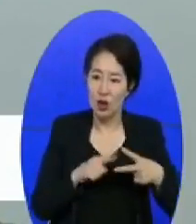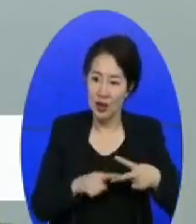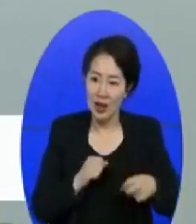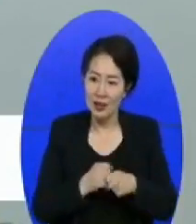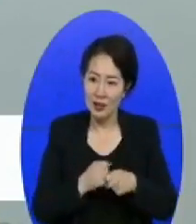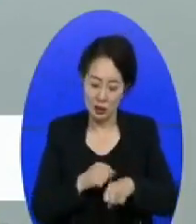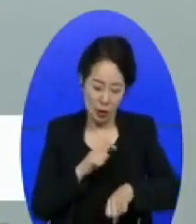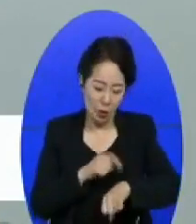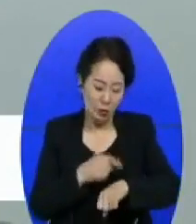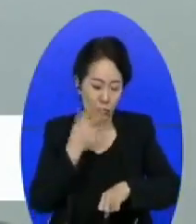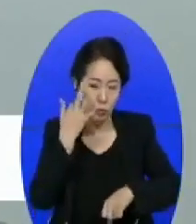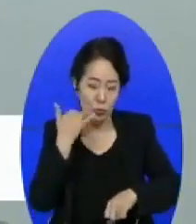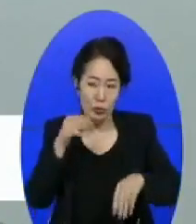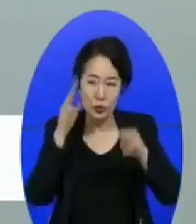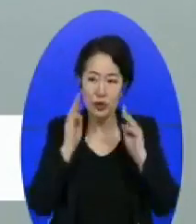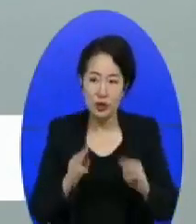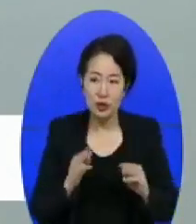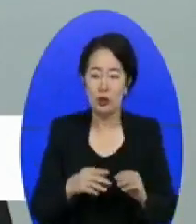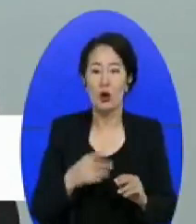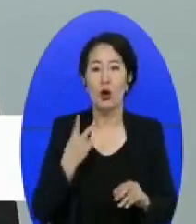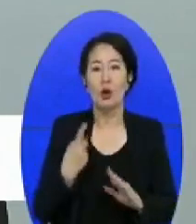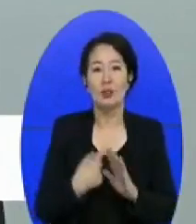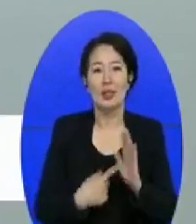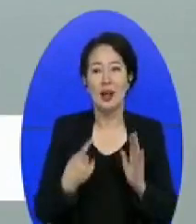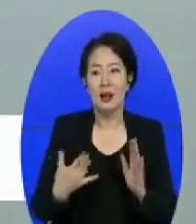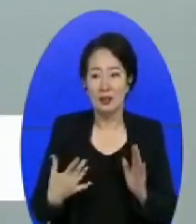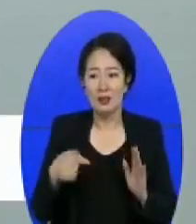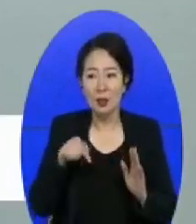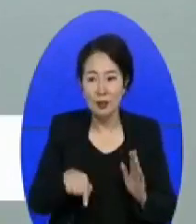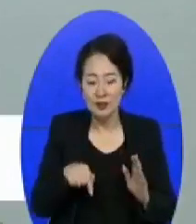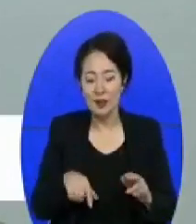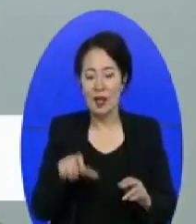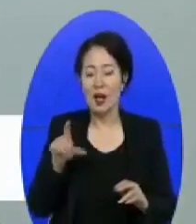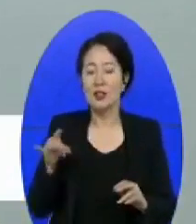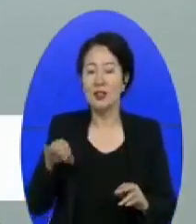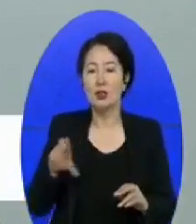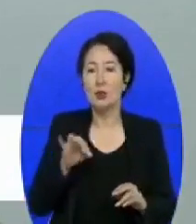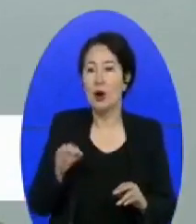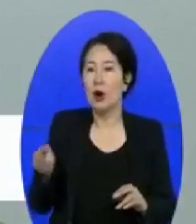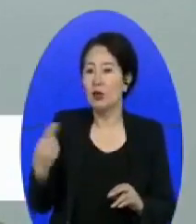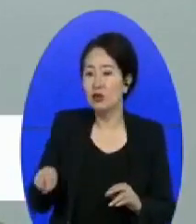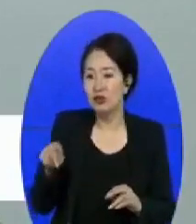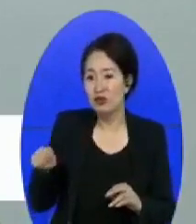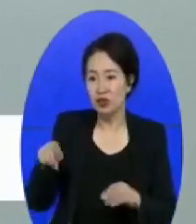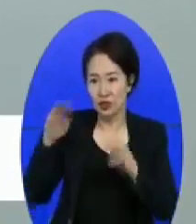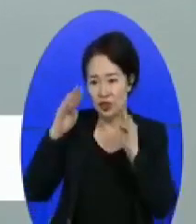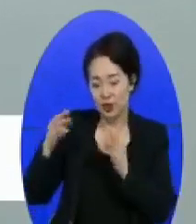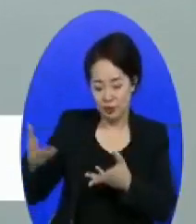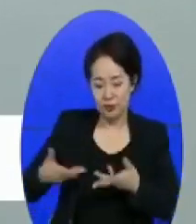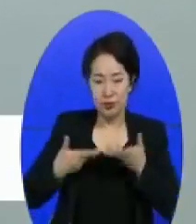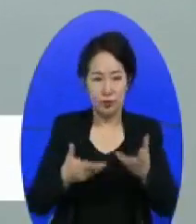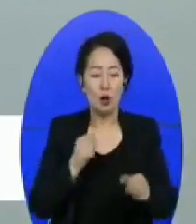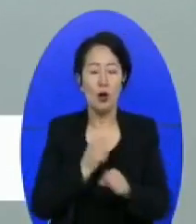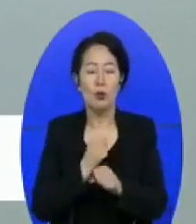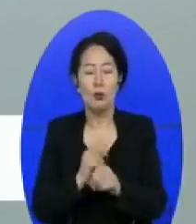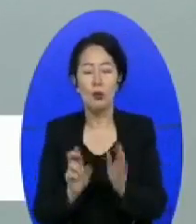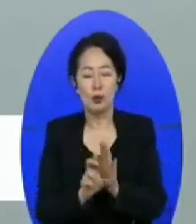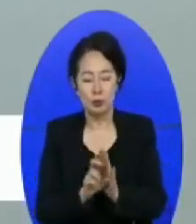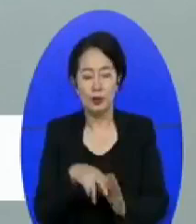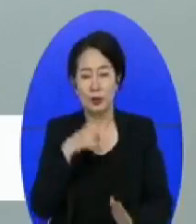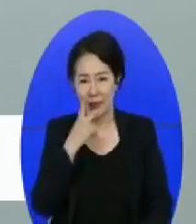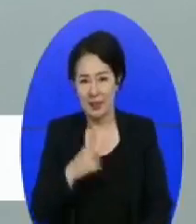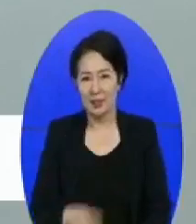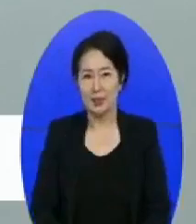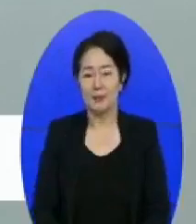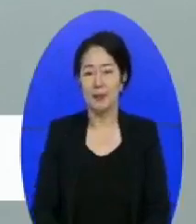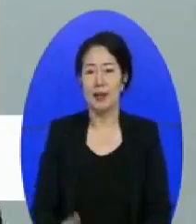хувьд бол маш ойрын хугацаанд шийдэгч. 2 сарын 15 гэдэг эрдэнэс бондын одоо гарах энэ шийдрүүд бол гарчих боломжтой байна гэж бид нар харж байна.